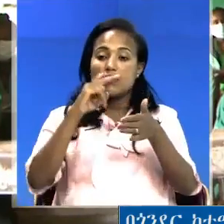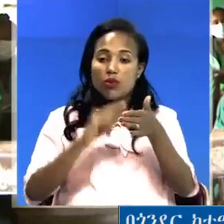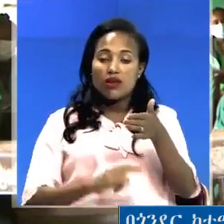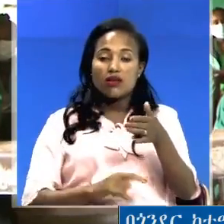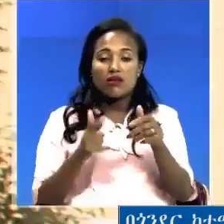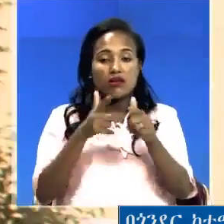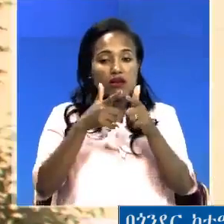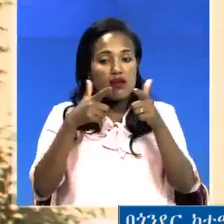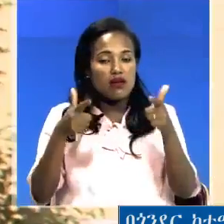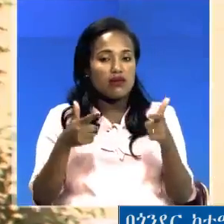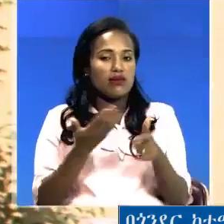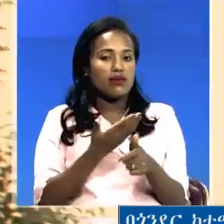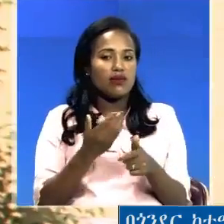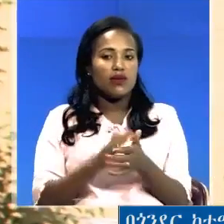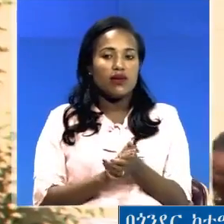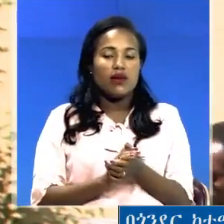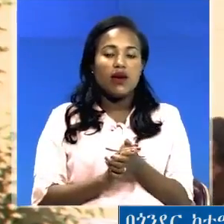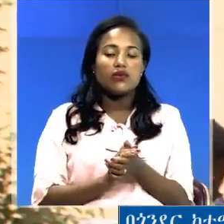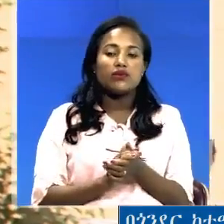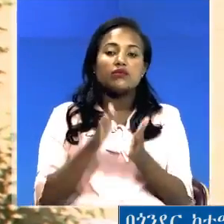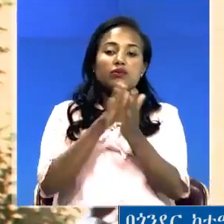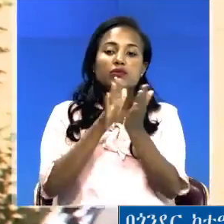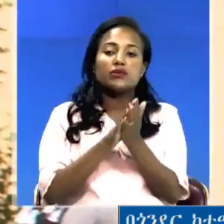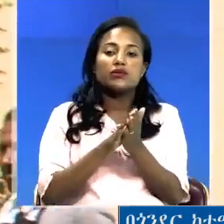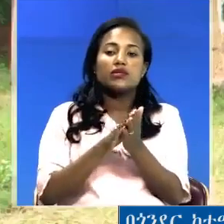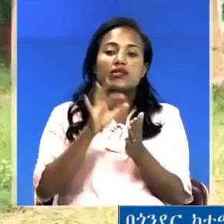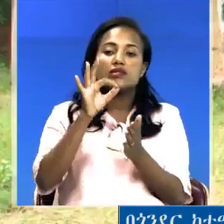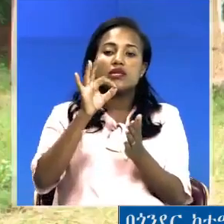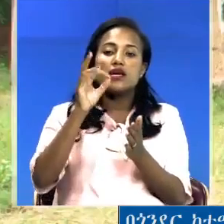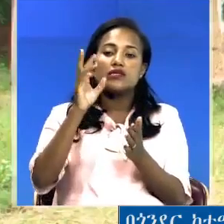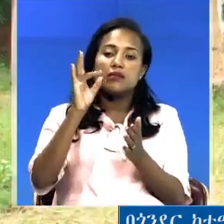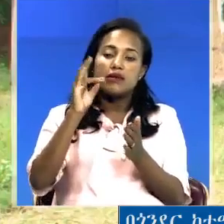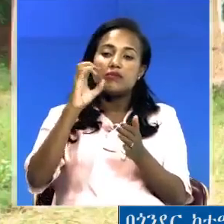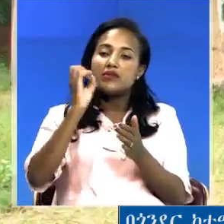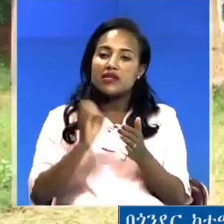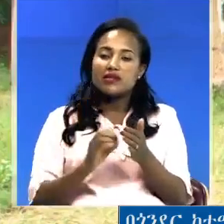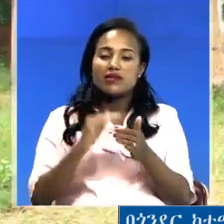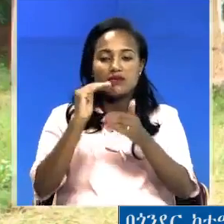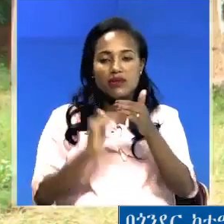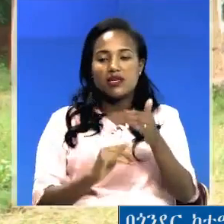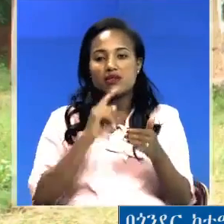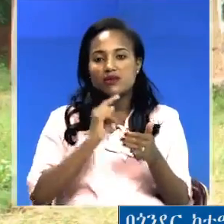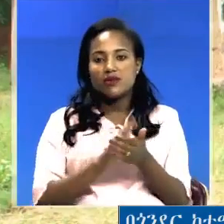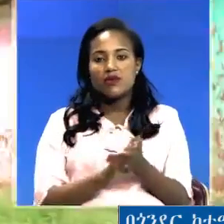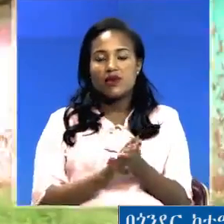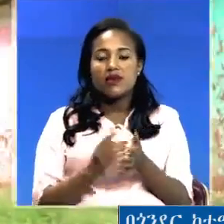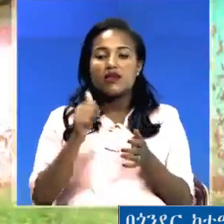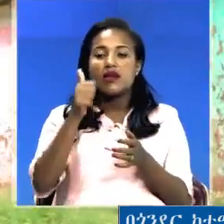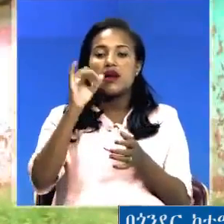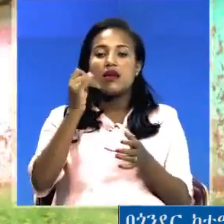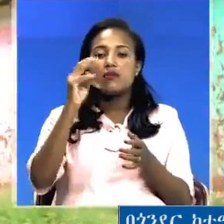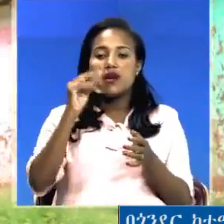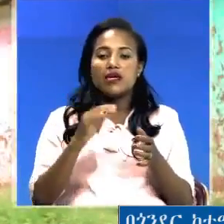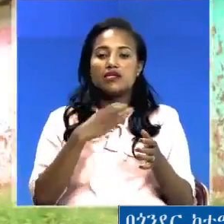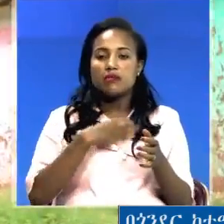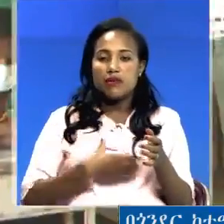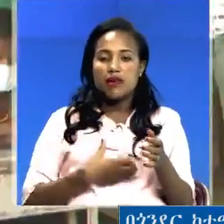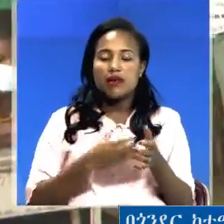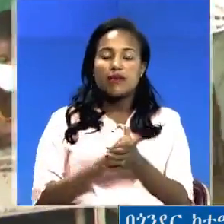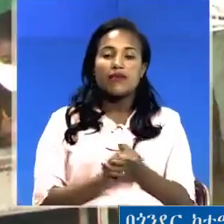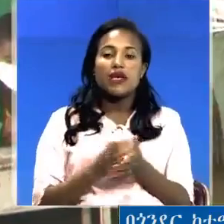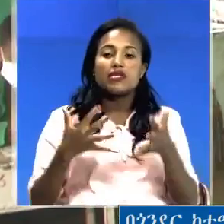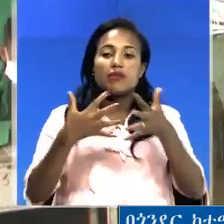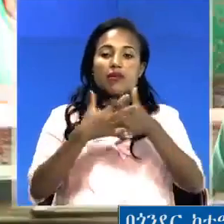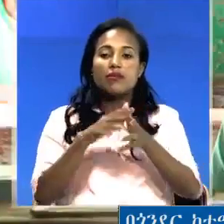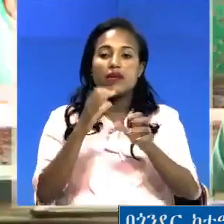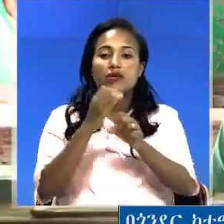ቤቶች አሁን 97.3% ከደረጃ በታች ናቸው። የጎንደርና አካባቢው አልማ ማስተባበሪያ ጽህፈት ቤት ኃላፊ አቶ አለይን ጓዴ በተያዘው አመት